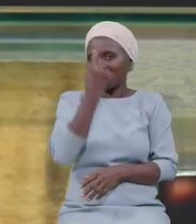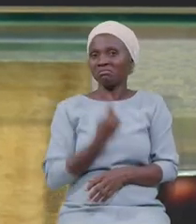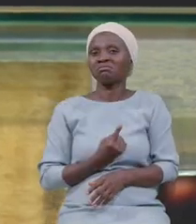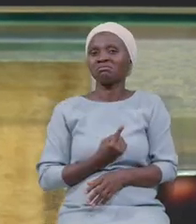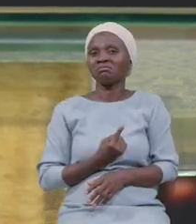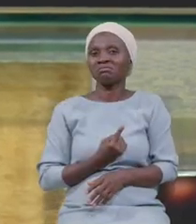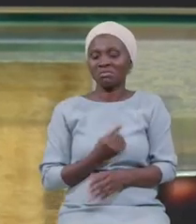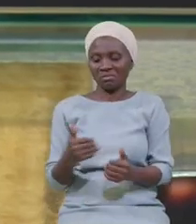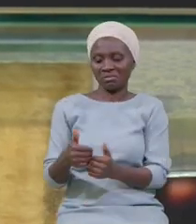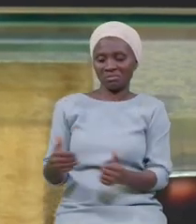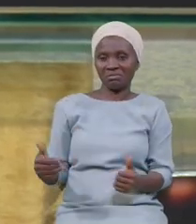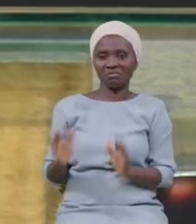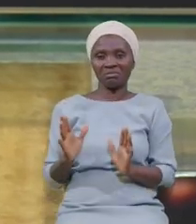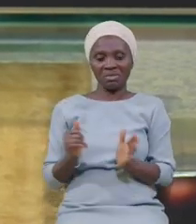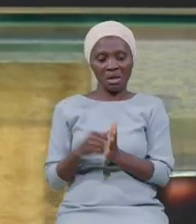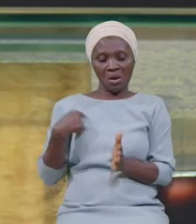ils s'écartent qu'ils sont bons, ils sont mauvais.